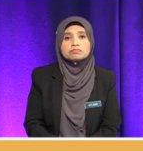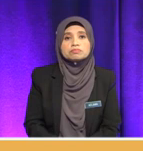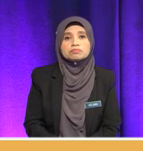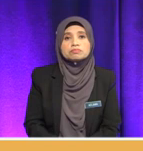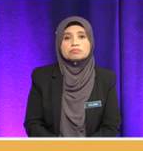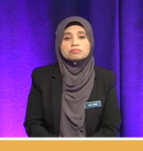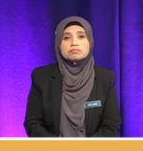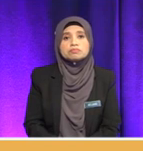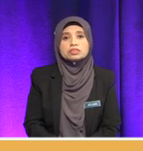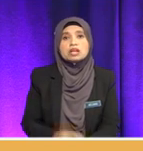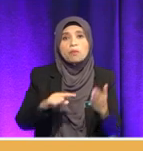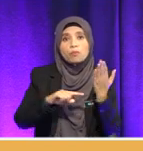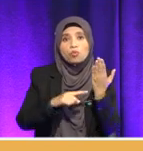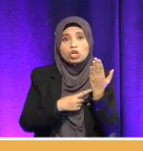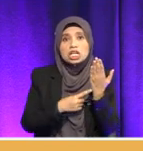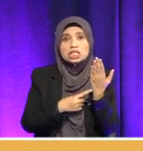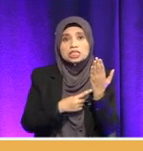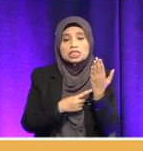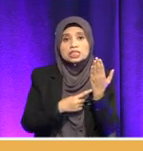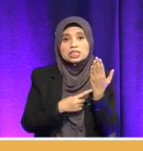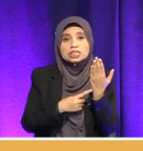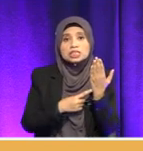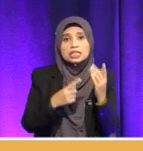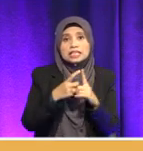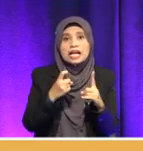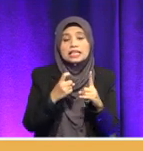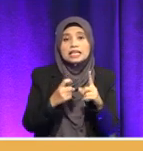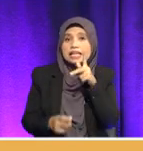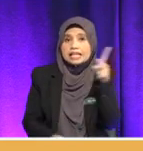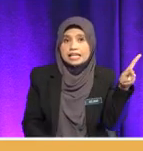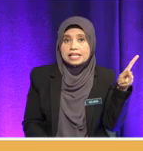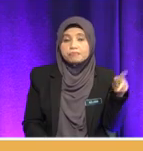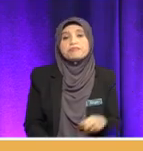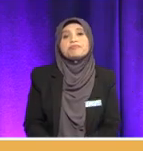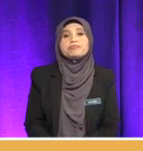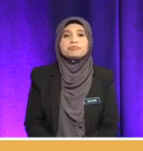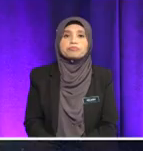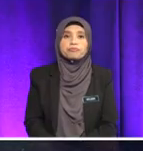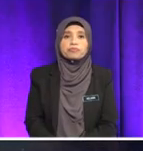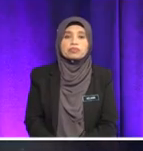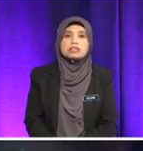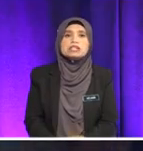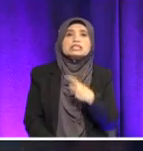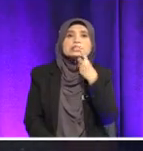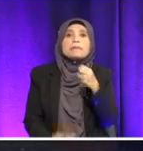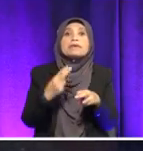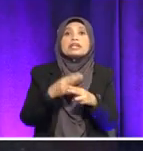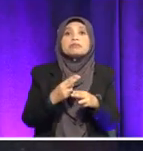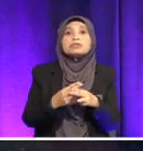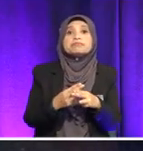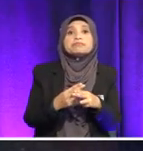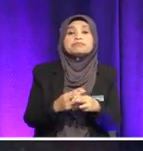atau yang paling kiri baik kita mulai dengan yang paling kiri baik yang paling kiri